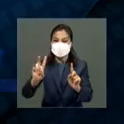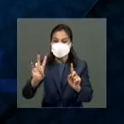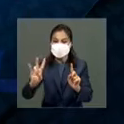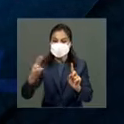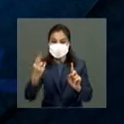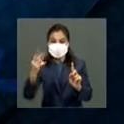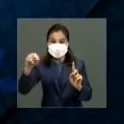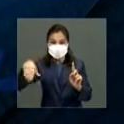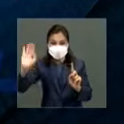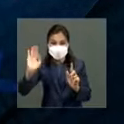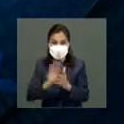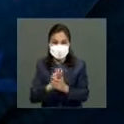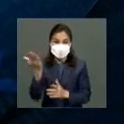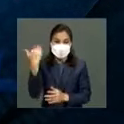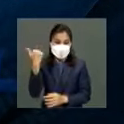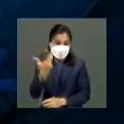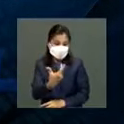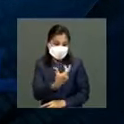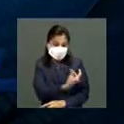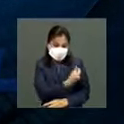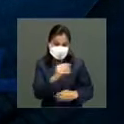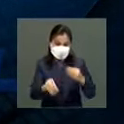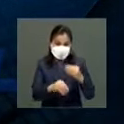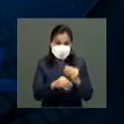1,167,719 เพิ่มขึ้นเมื่อวานนี้เข็มที่1เนี่ยนะครับ